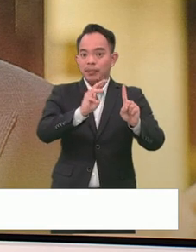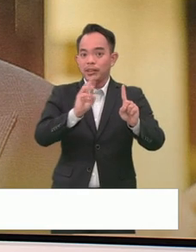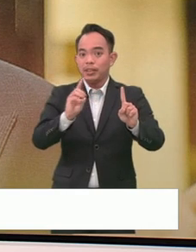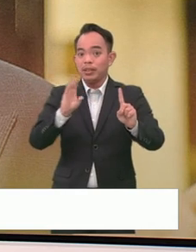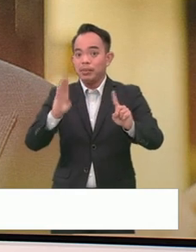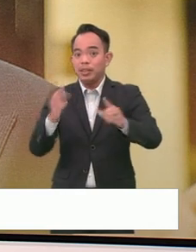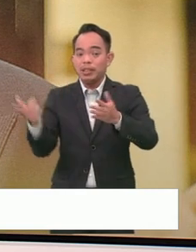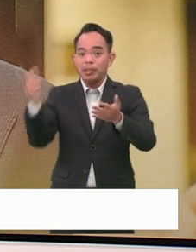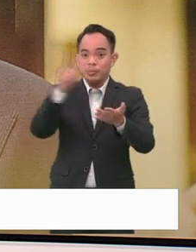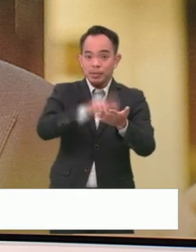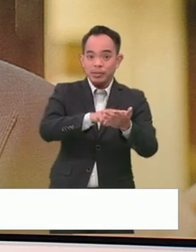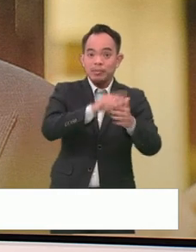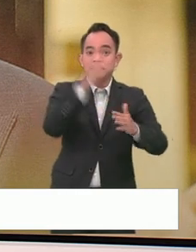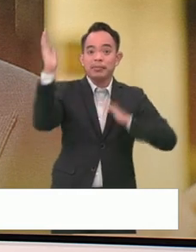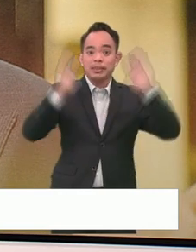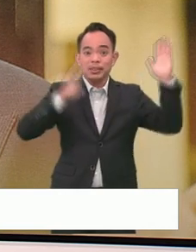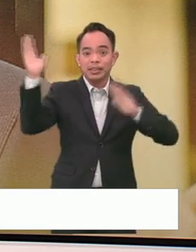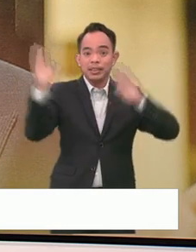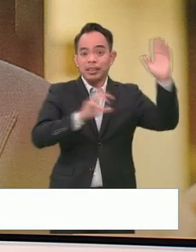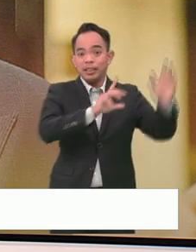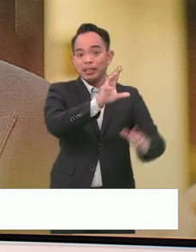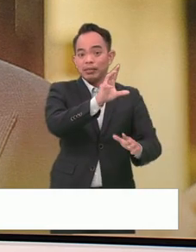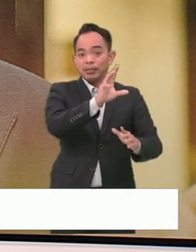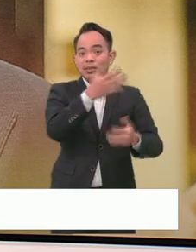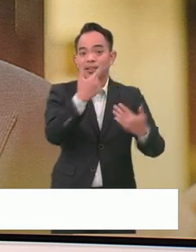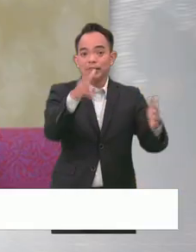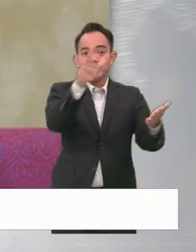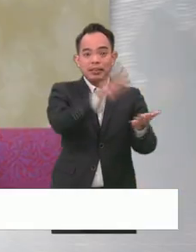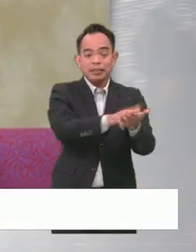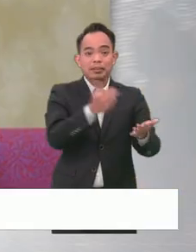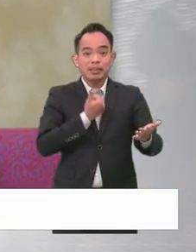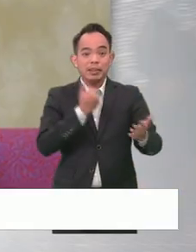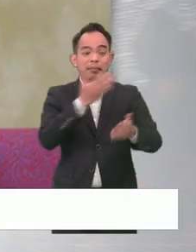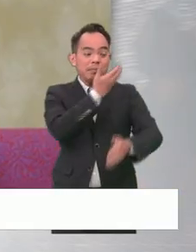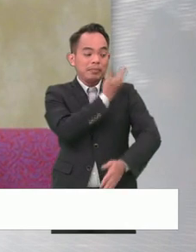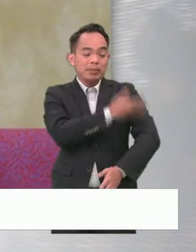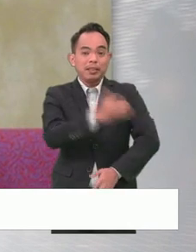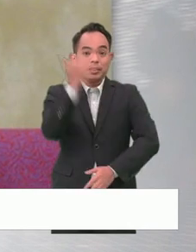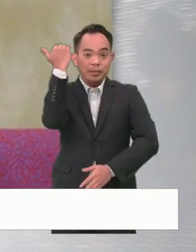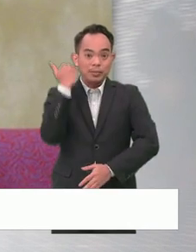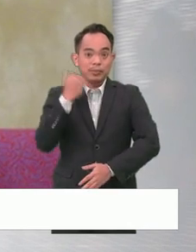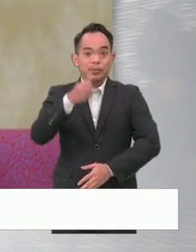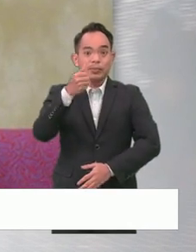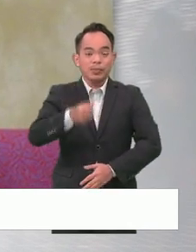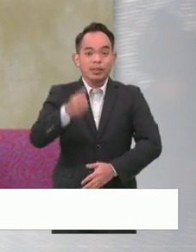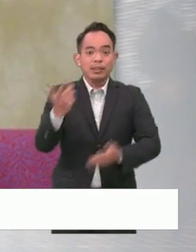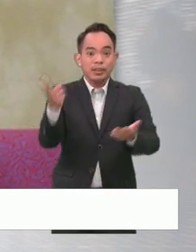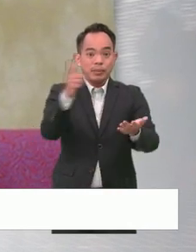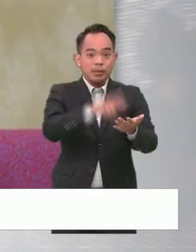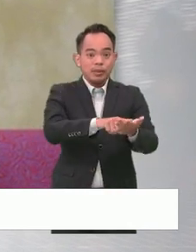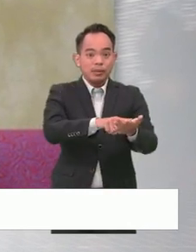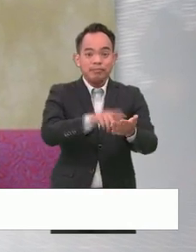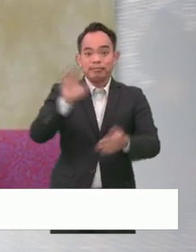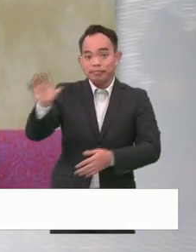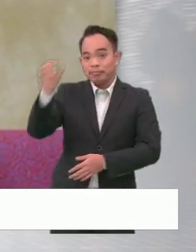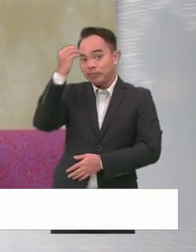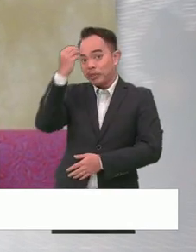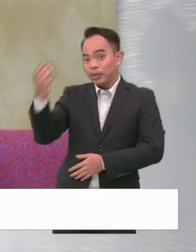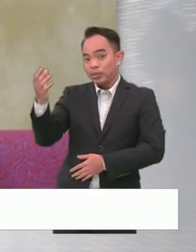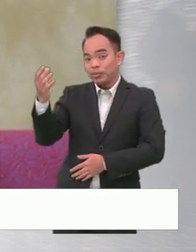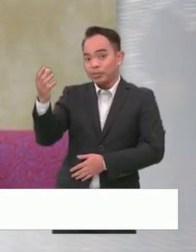Malaysia now berkarir itu disahkan sendiri oleh bekas pejuang negara itu laporan itu berkata Muhammad Fandi juga memberitahu